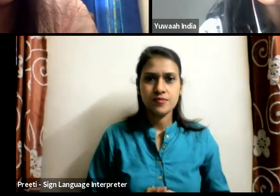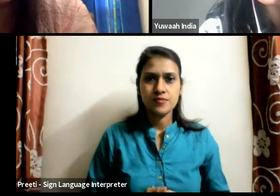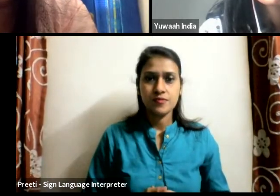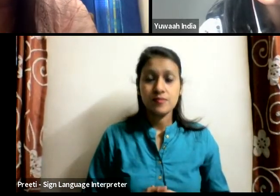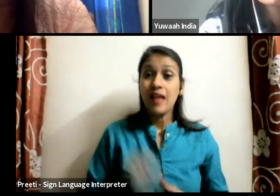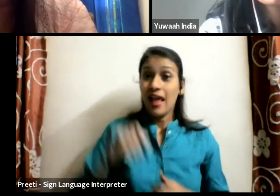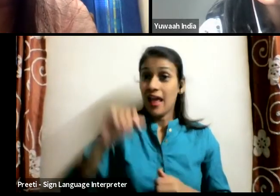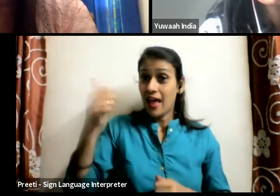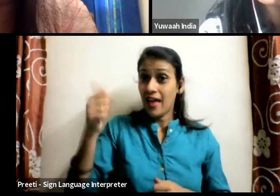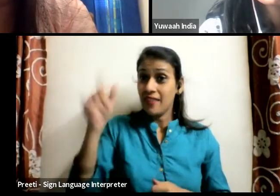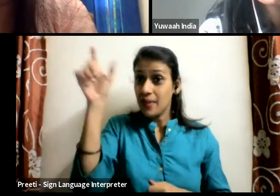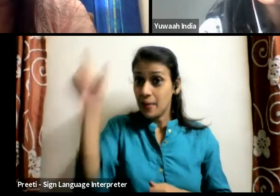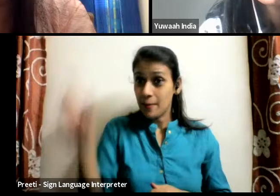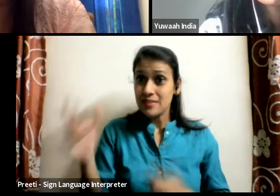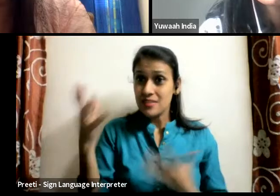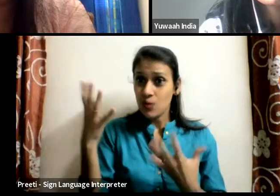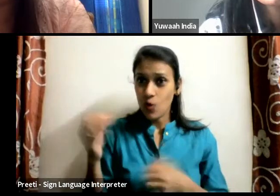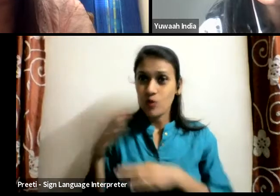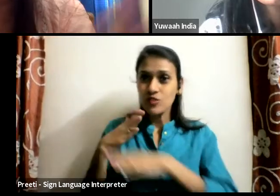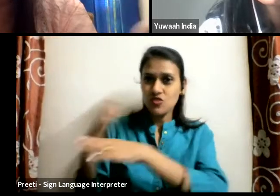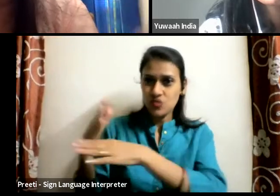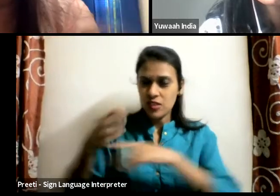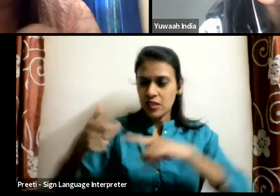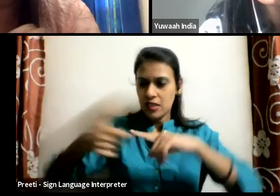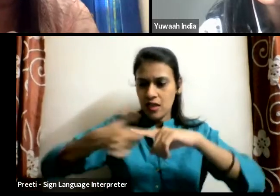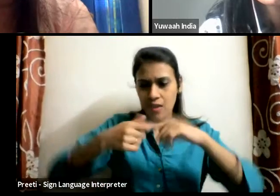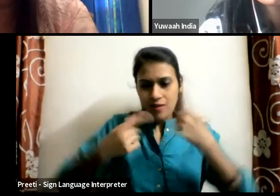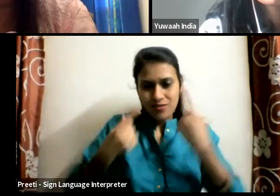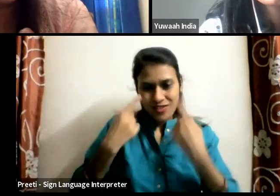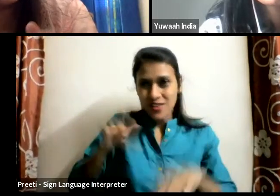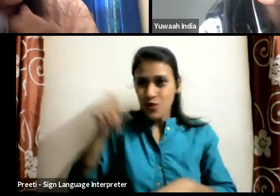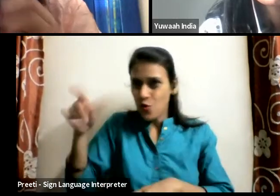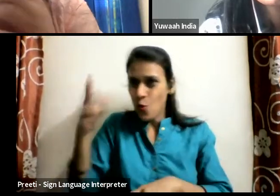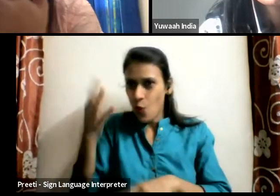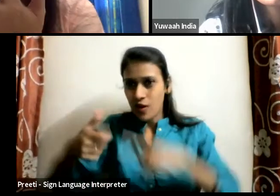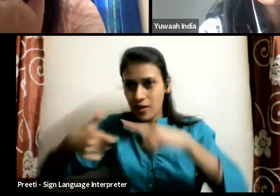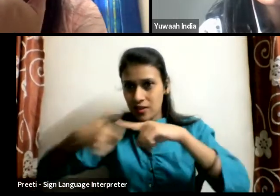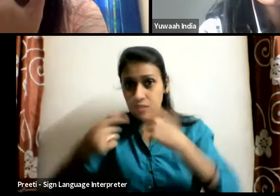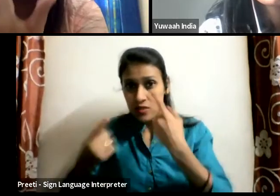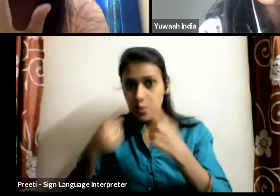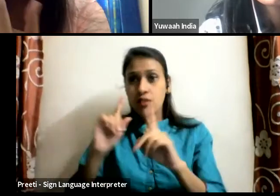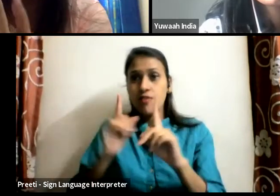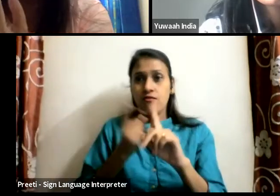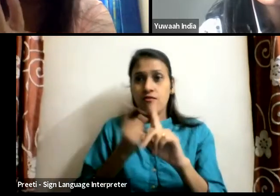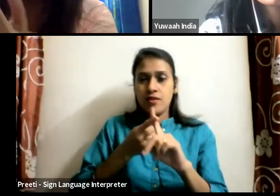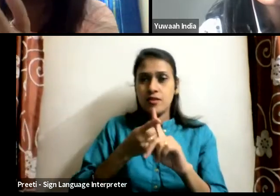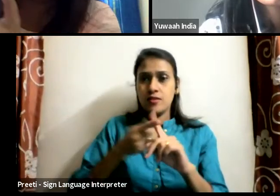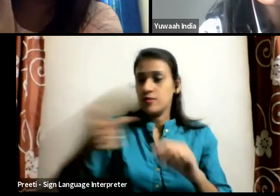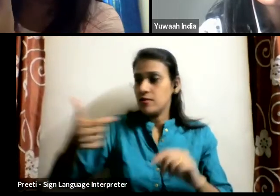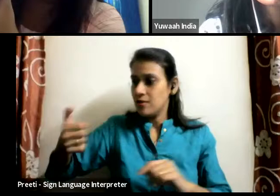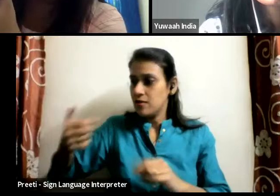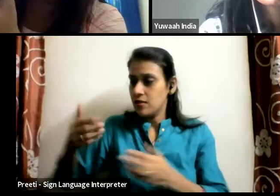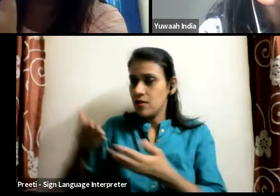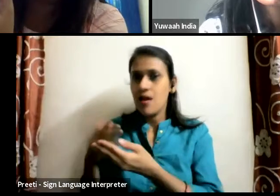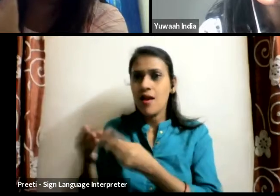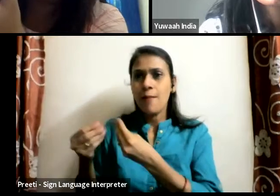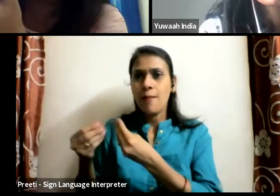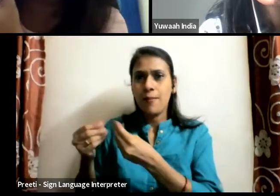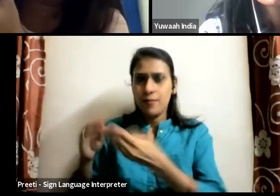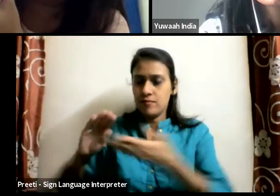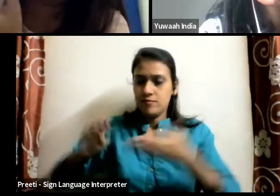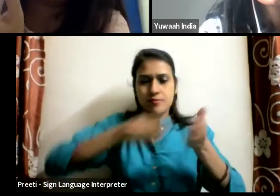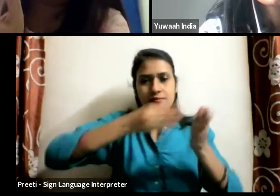को लगाना है तो इसको आप अल्कोहल बेस्ड सैनिटाइजर से अंदर की तरफ भी साफ करिएगा. ये ऐसे खुल